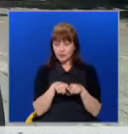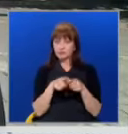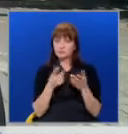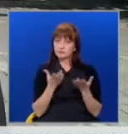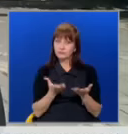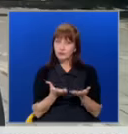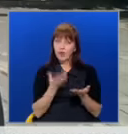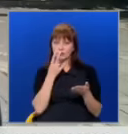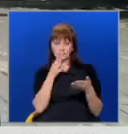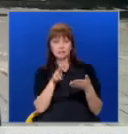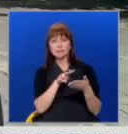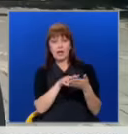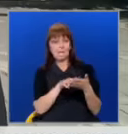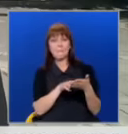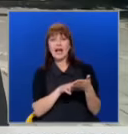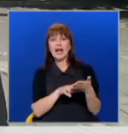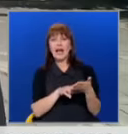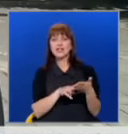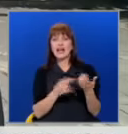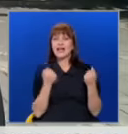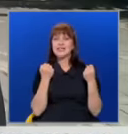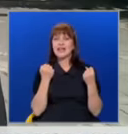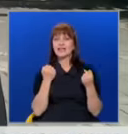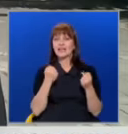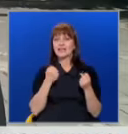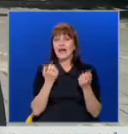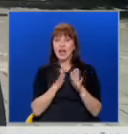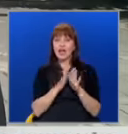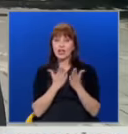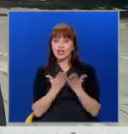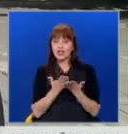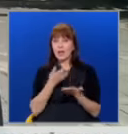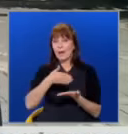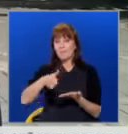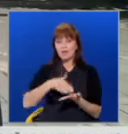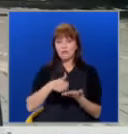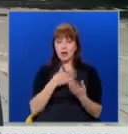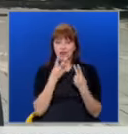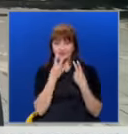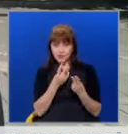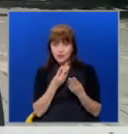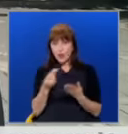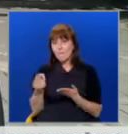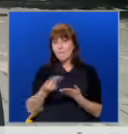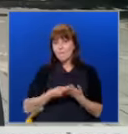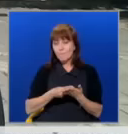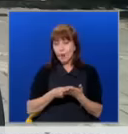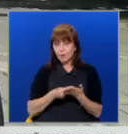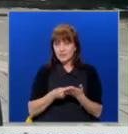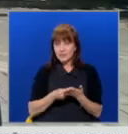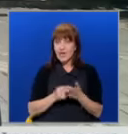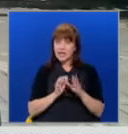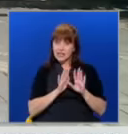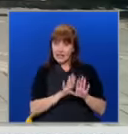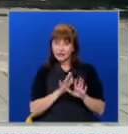която, преглеждайки здравните книжки на персонала, забелязва, че подписа срещу